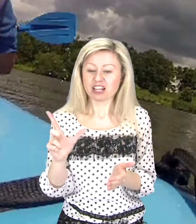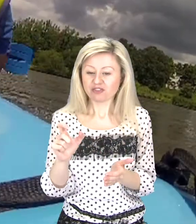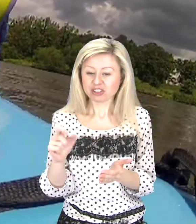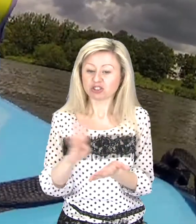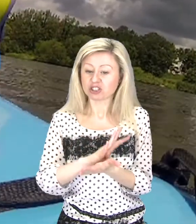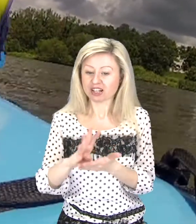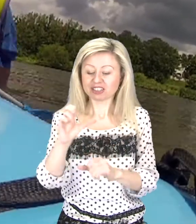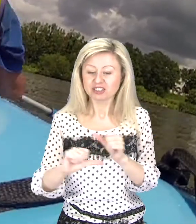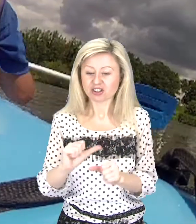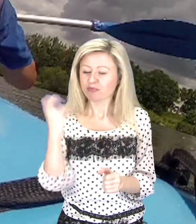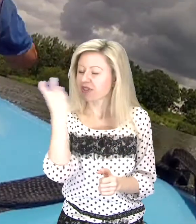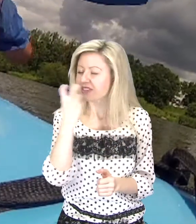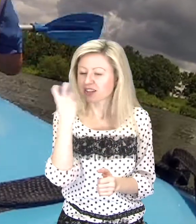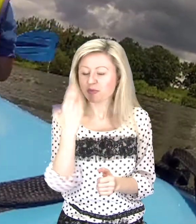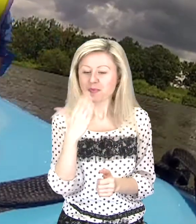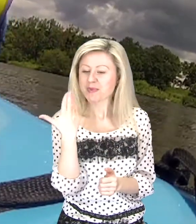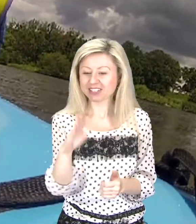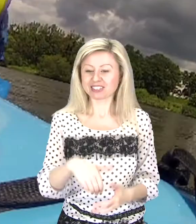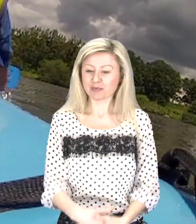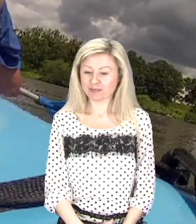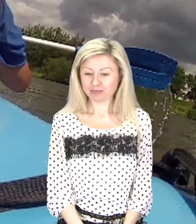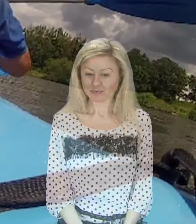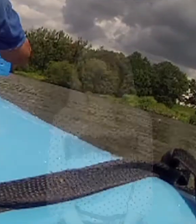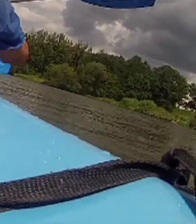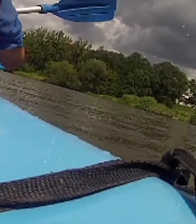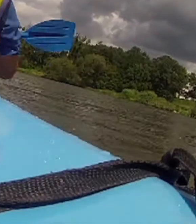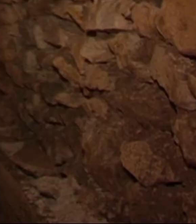2014 zapowiada się bardzo interesująco.